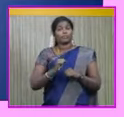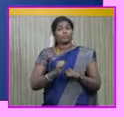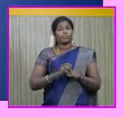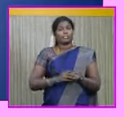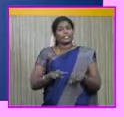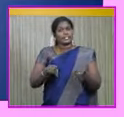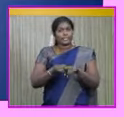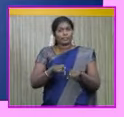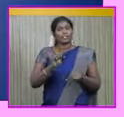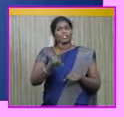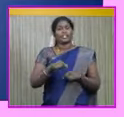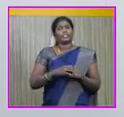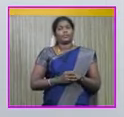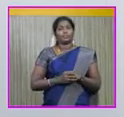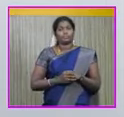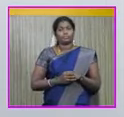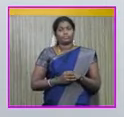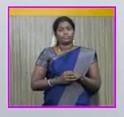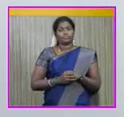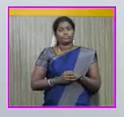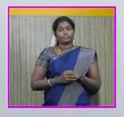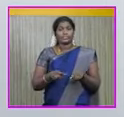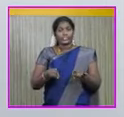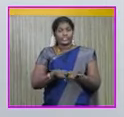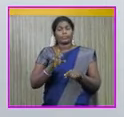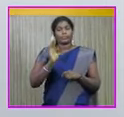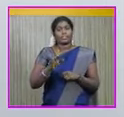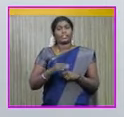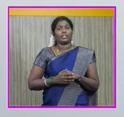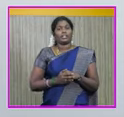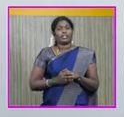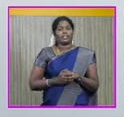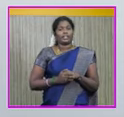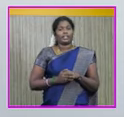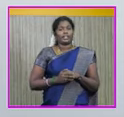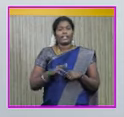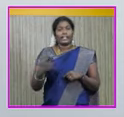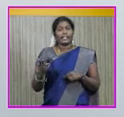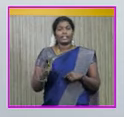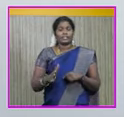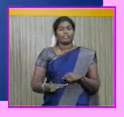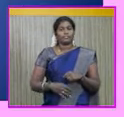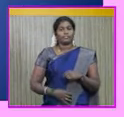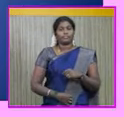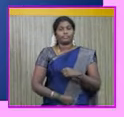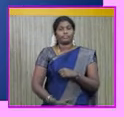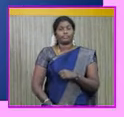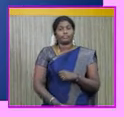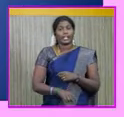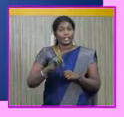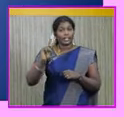சம விகிதத்தில் தான் இருக்கும், சமமாக இருக்க வேண்டும் என்ற அவசியம் இல்லை. ரெண்டாவது